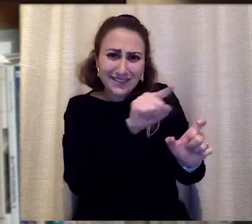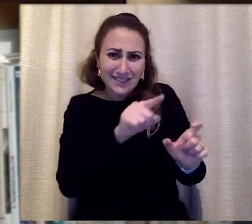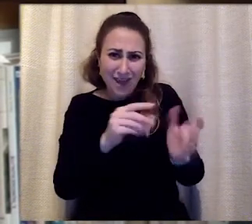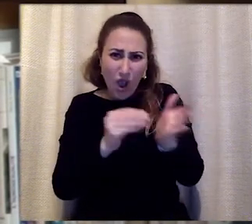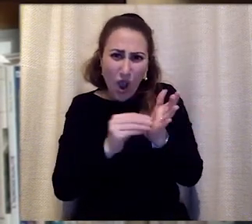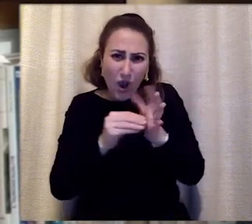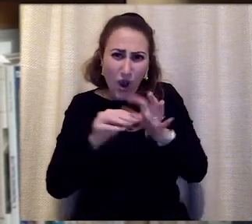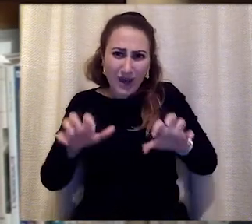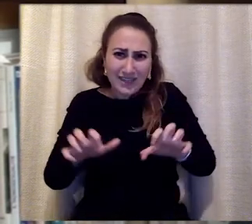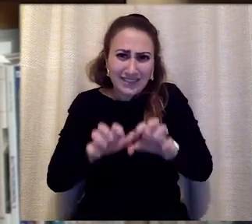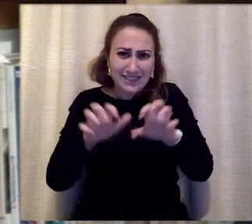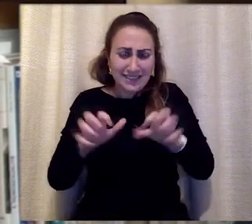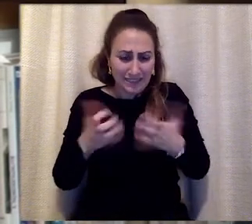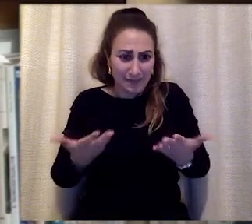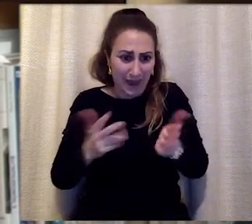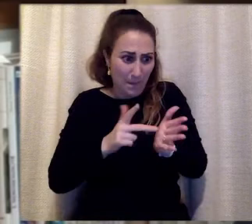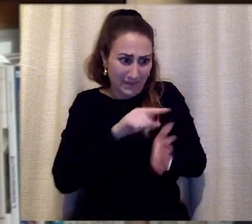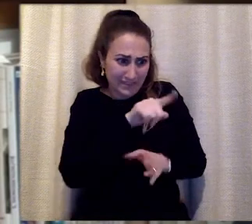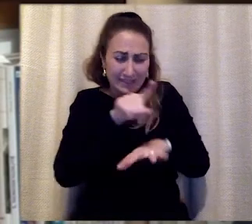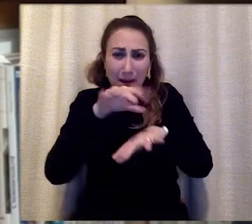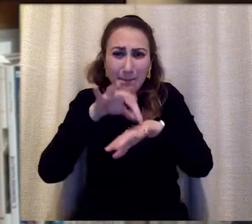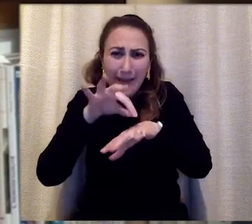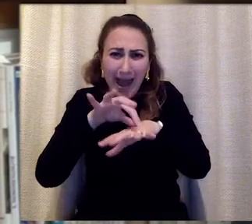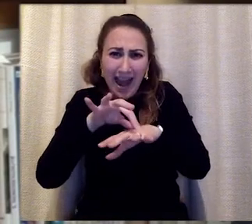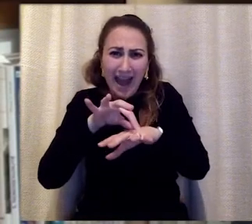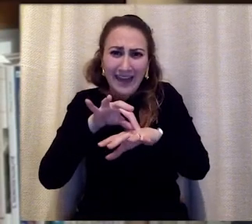par l'épreuve de la maladie.